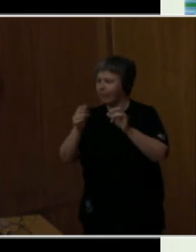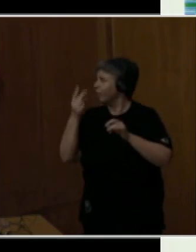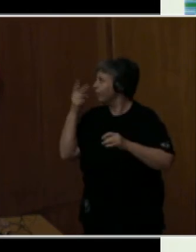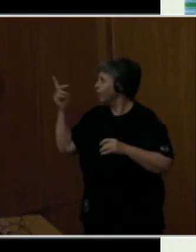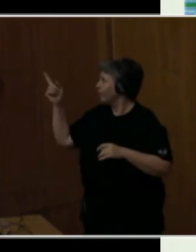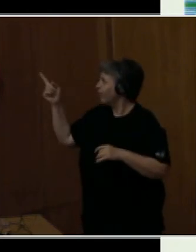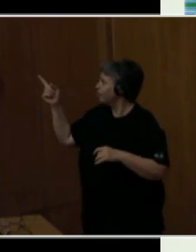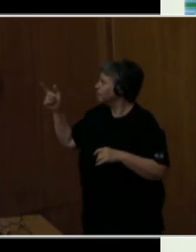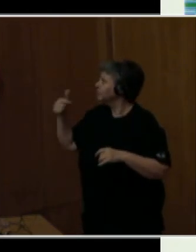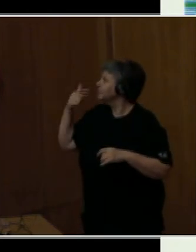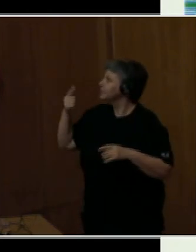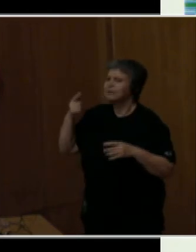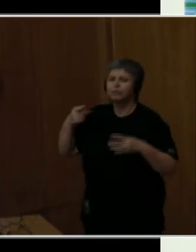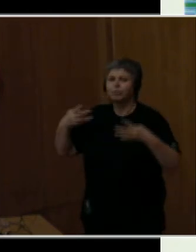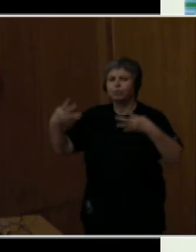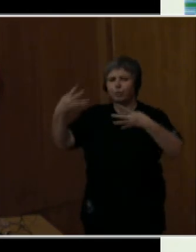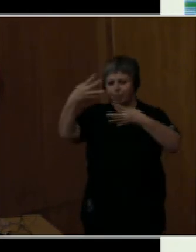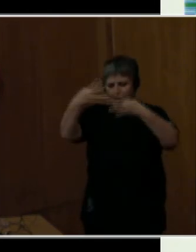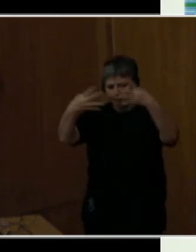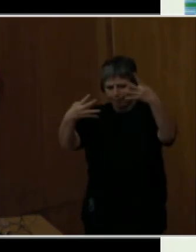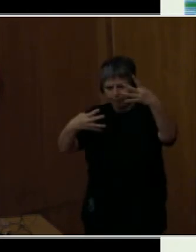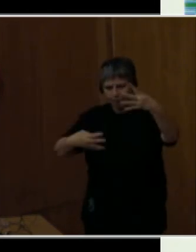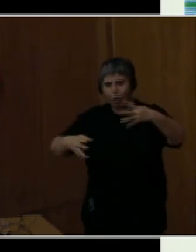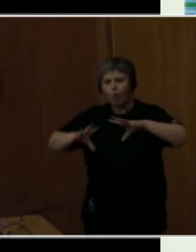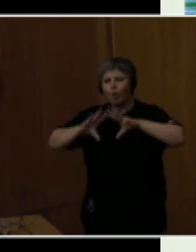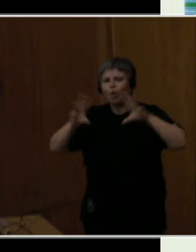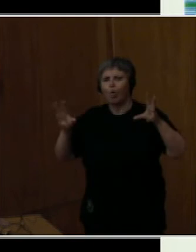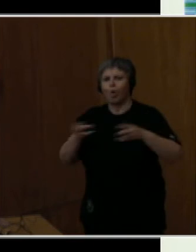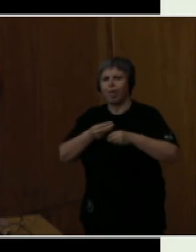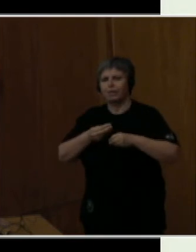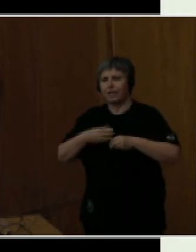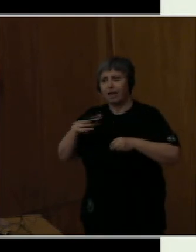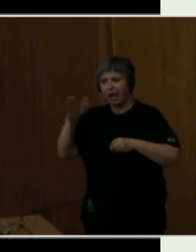racks και οι συστοιχίες των servers, των routers και των switches μοιάζουν κάπως έτσι πλέον.